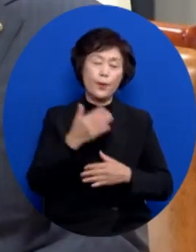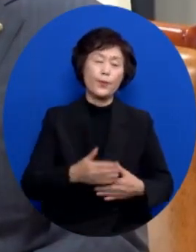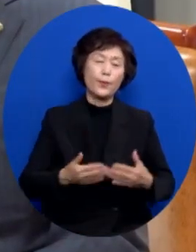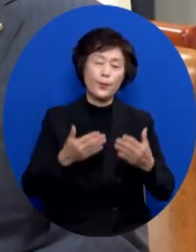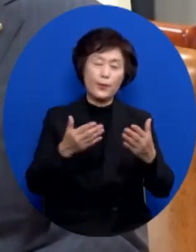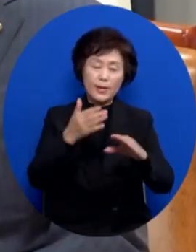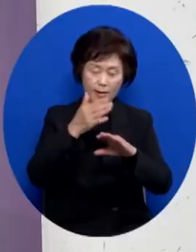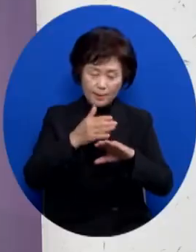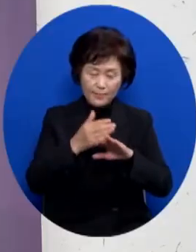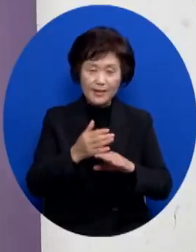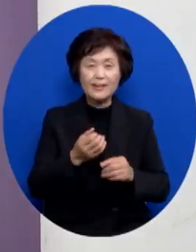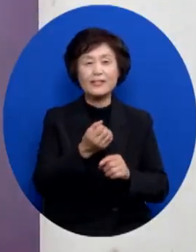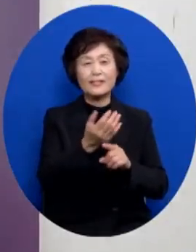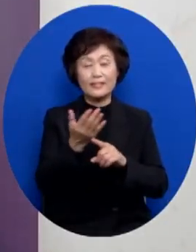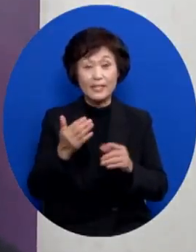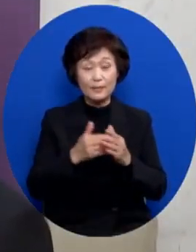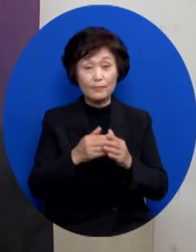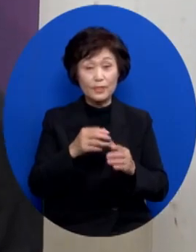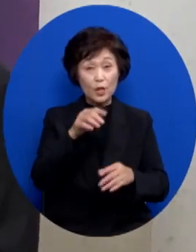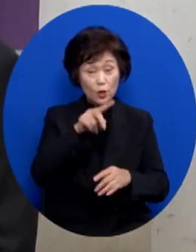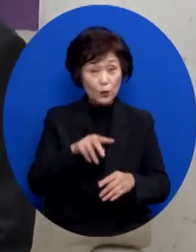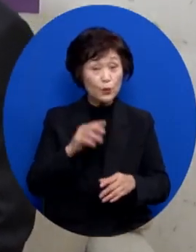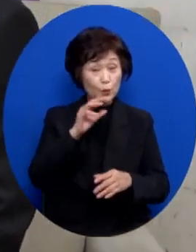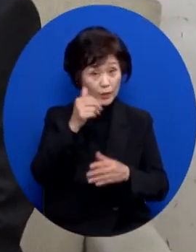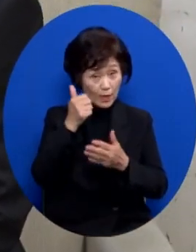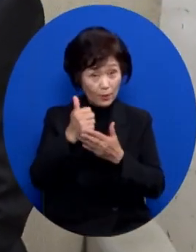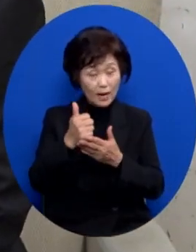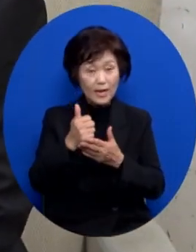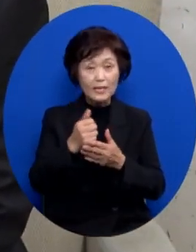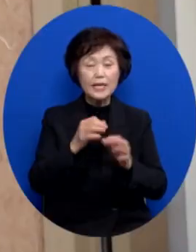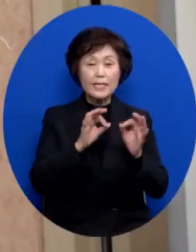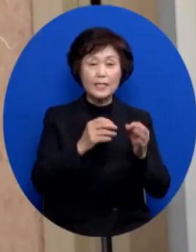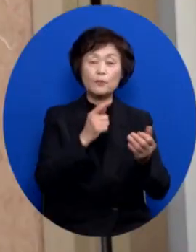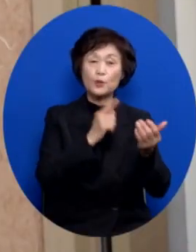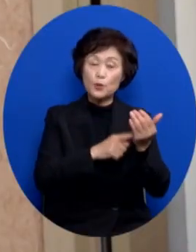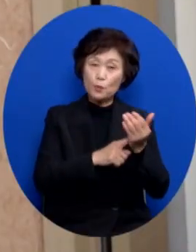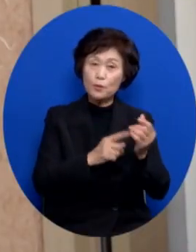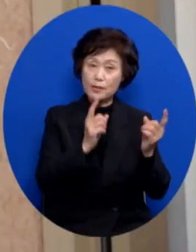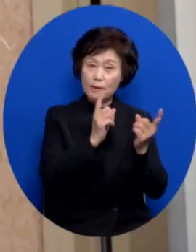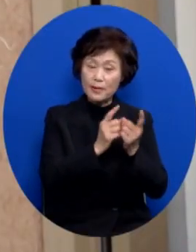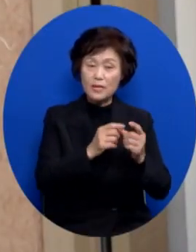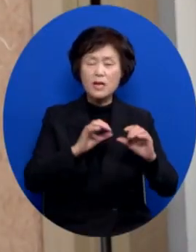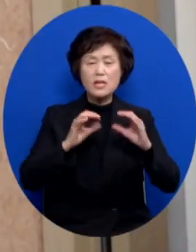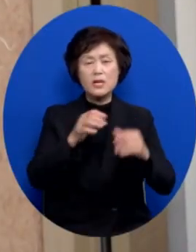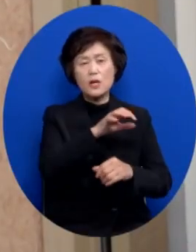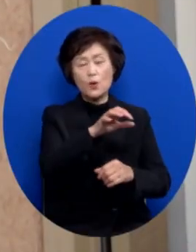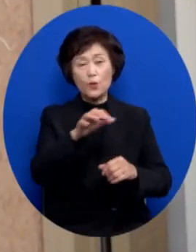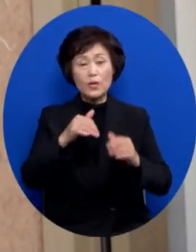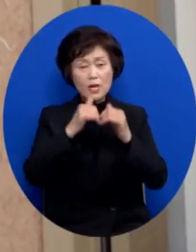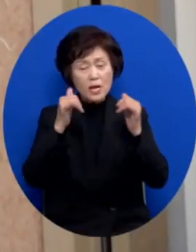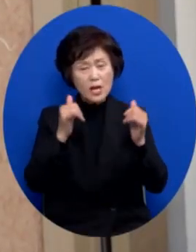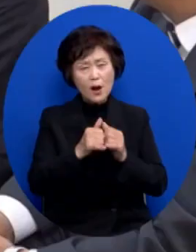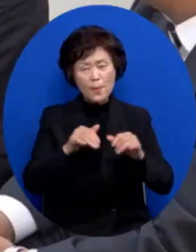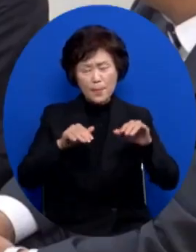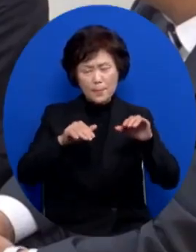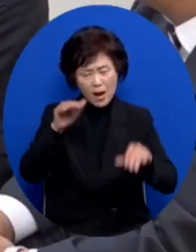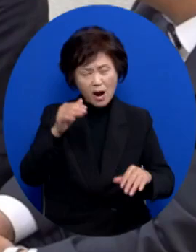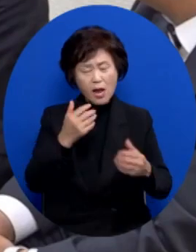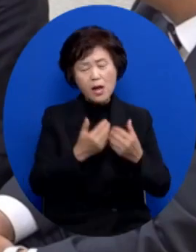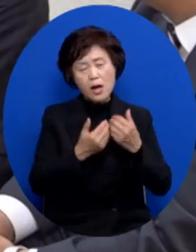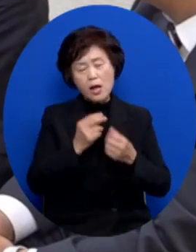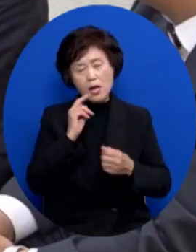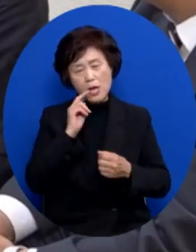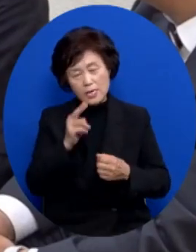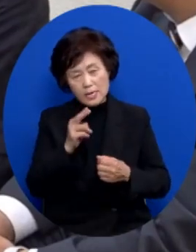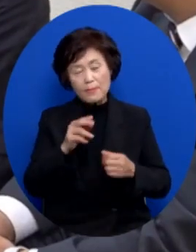전했습니다 이장관은 교생을 곳곳 극 갈등이 심화되고